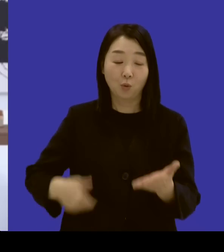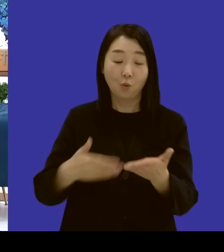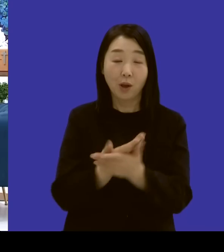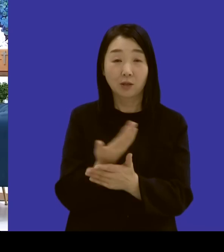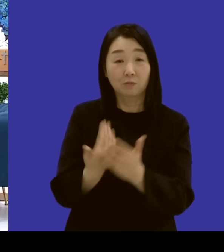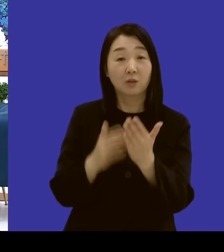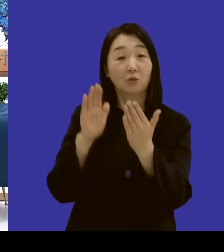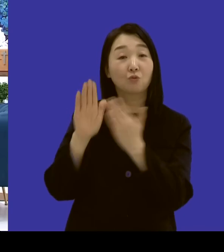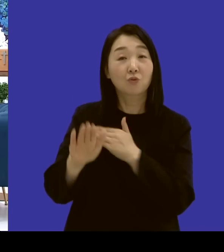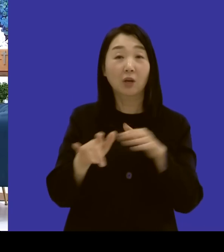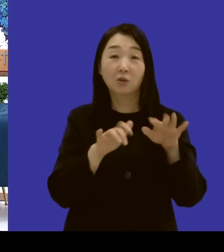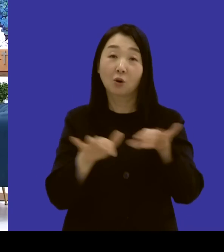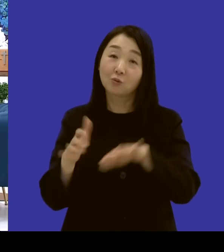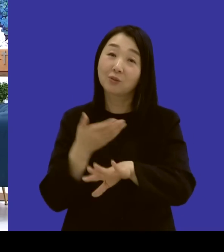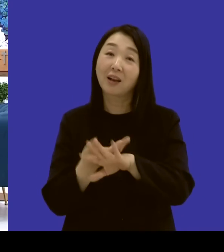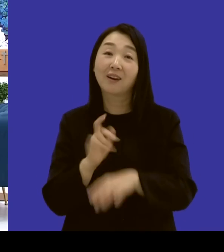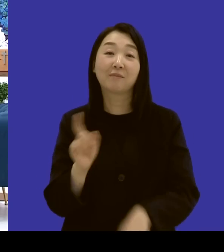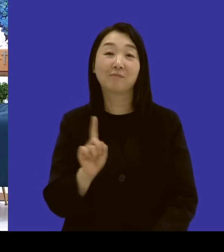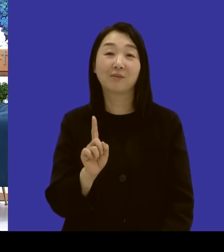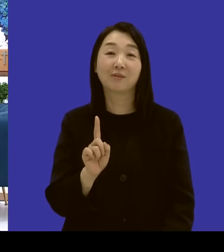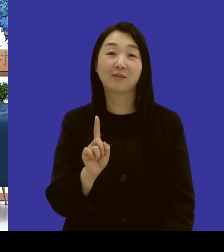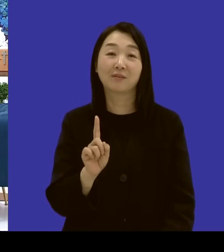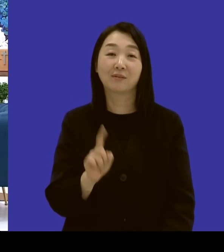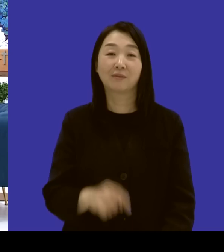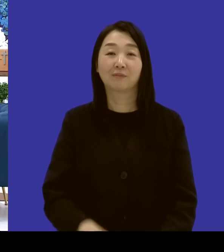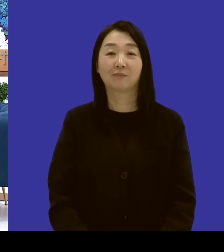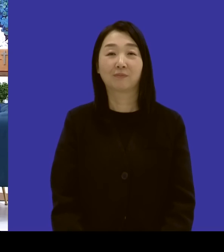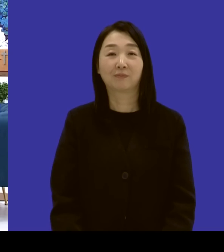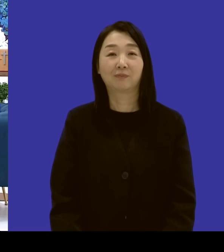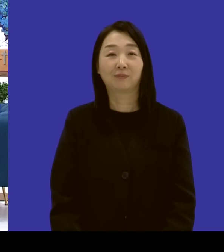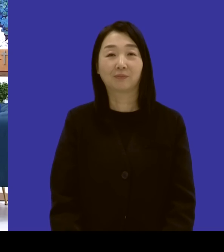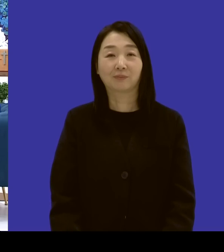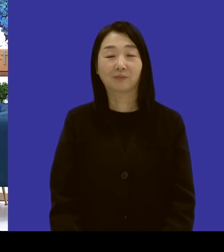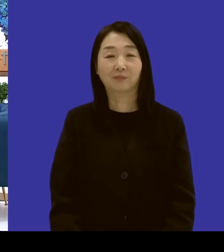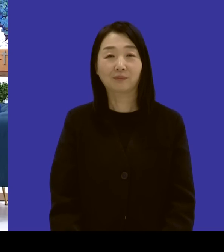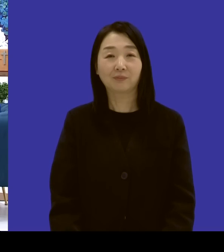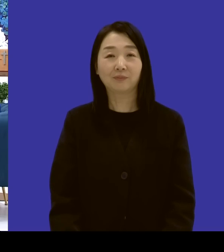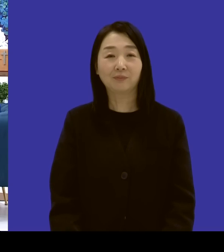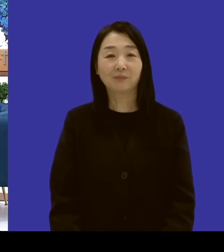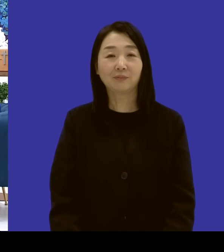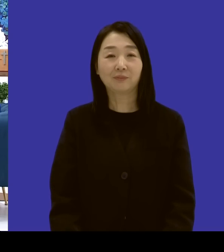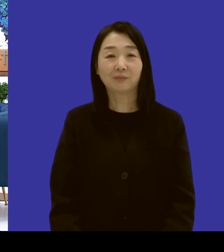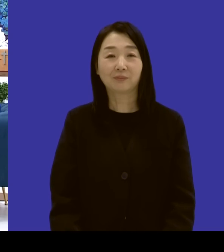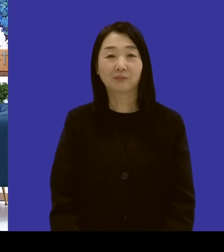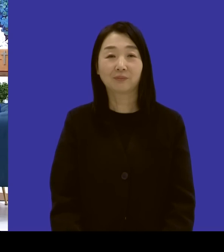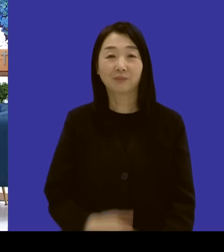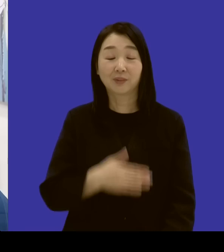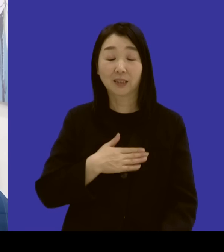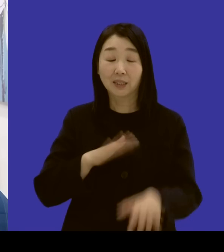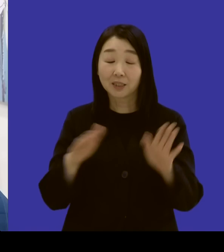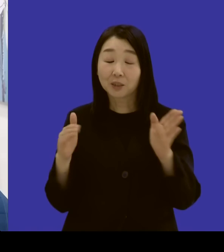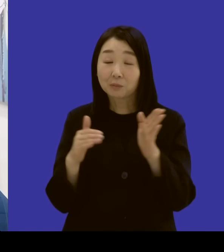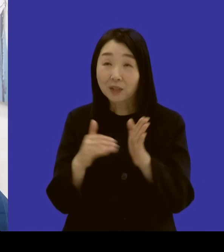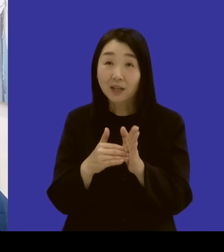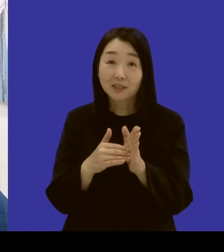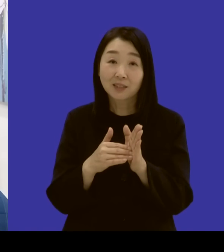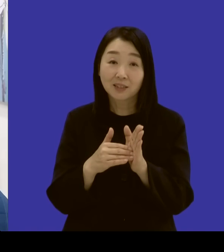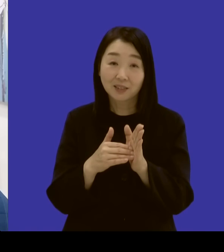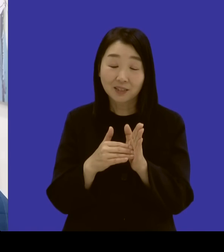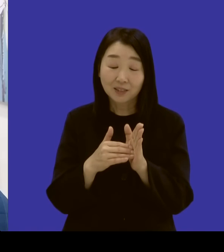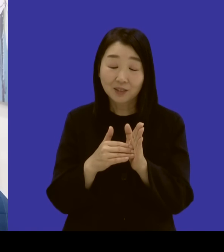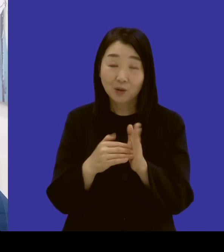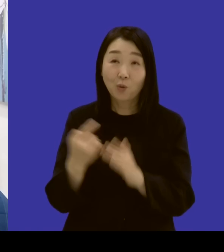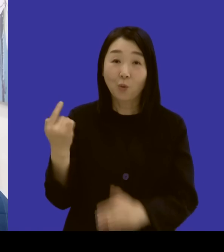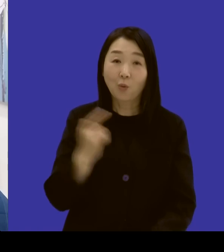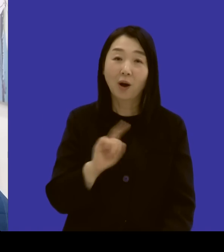이전의 연주도 좀 달라졌는지. 아, 네, 제가 그게 굉장히 궁금해요. 저를 정말 오늘 있게 한 거는 뉴욕에서 살면